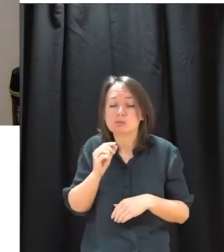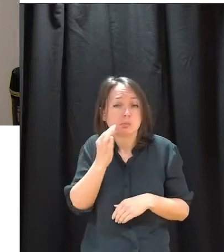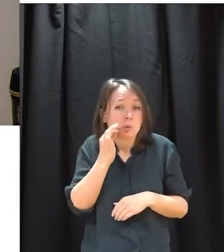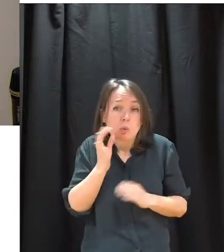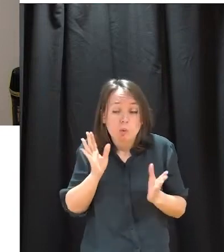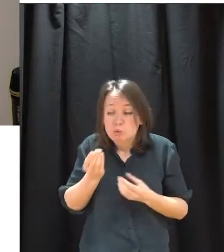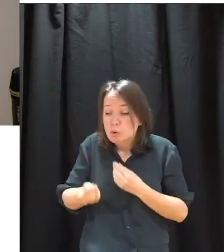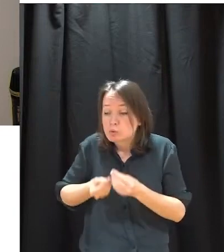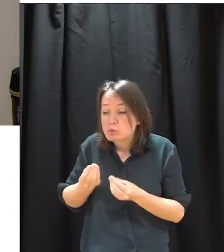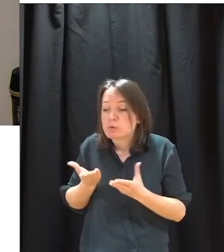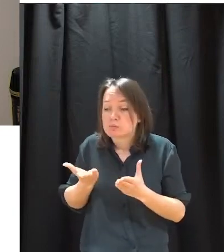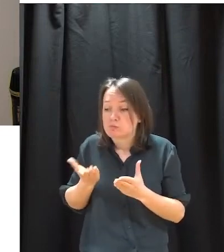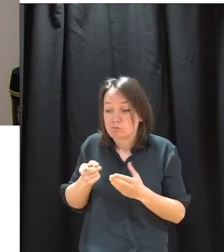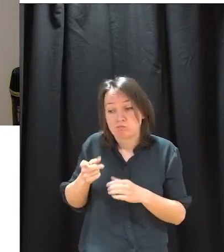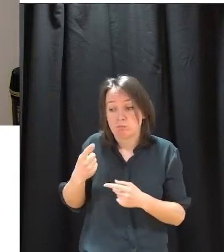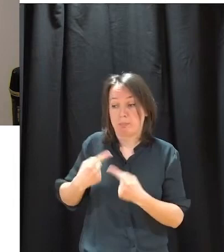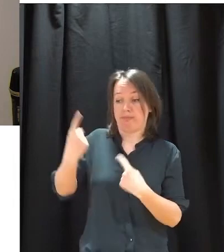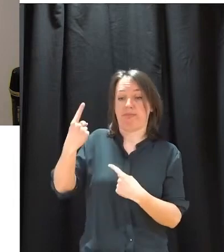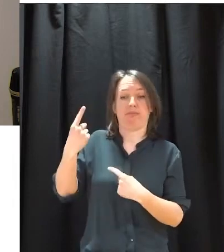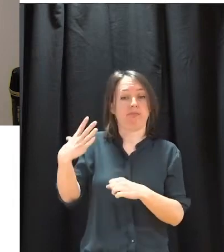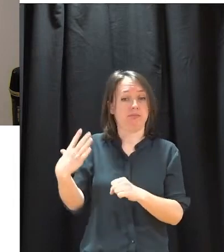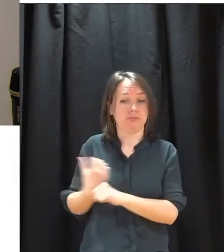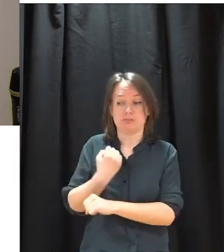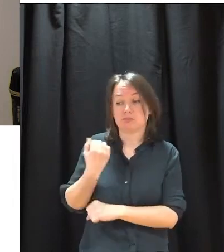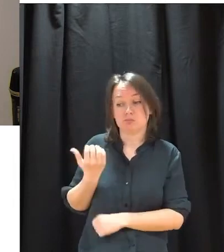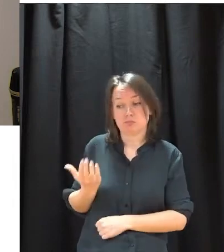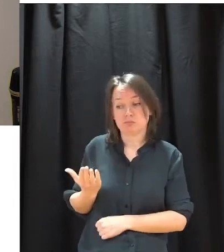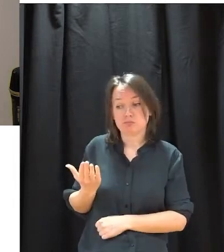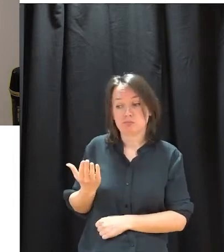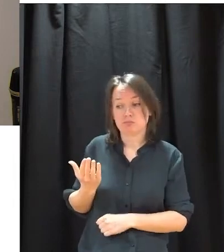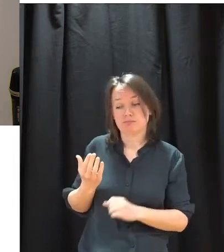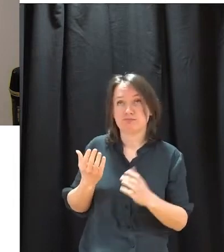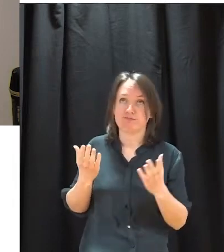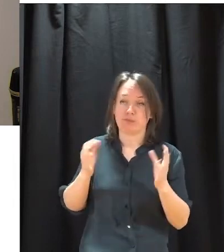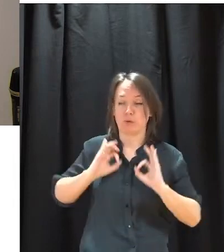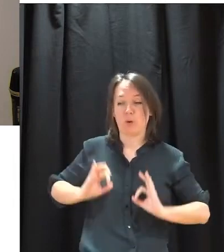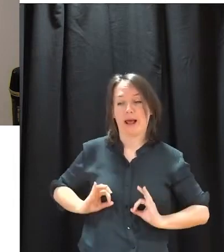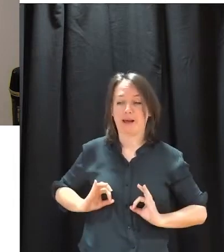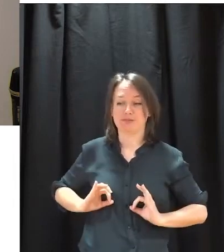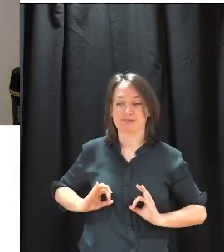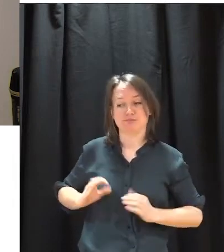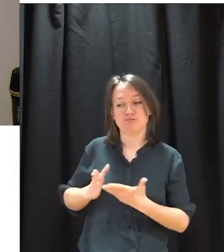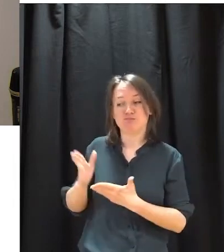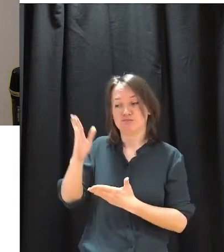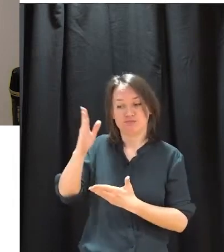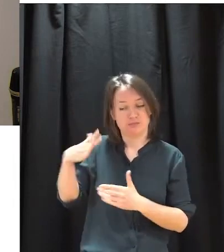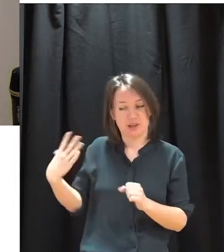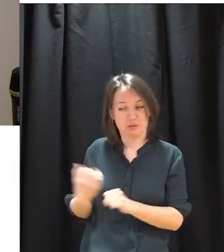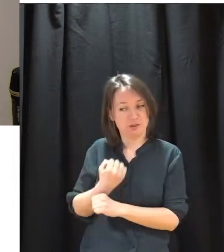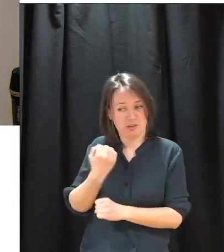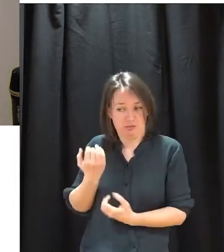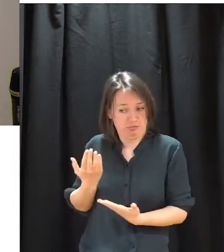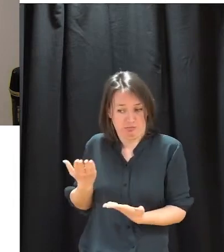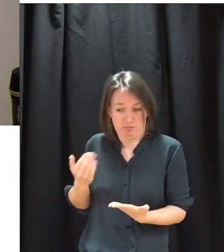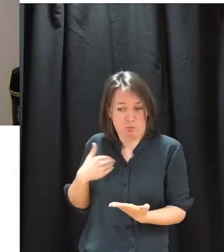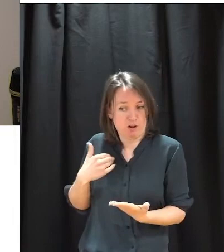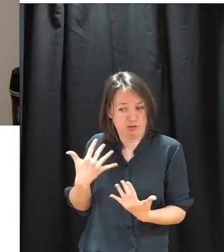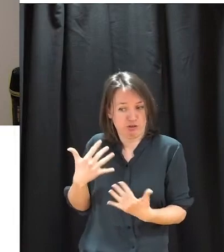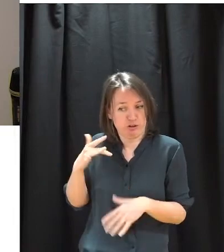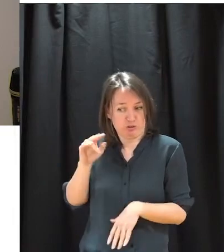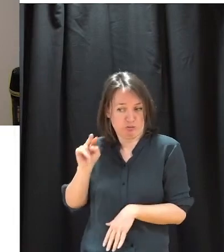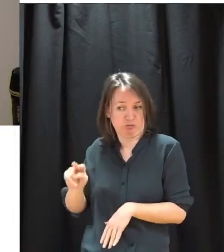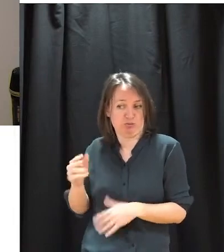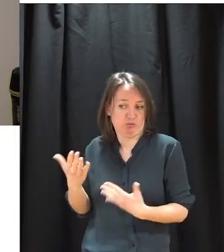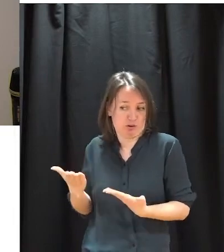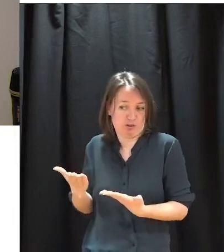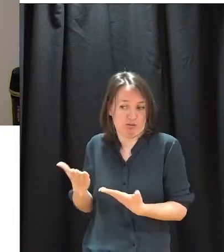réussi voilà, très très bien leur carrière scolaire, on va dire, parce que j'en ai suivi comme ça, et qui ont fait des études supérieures,